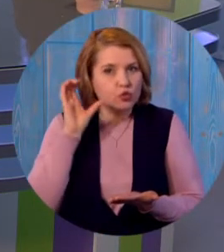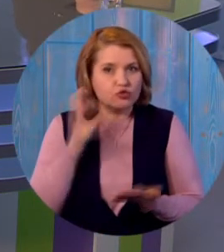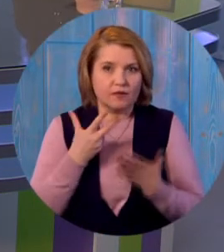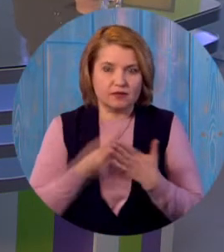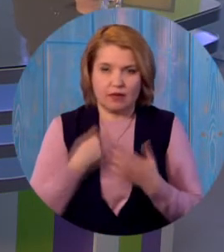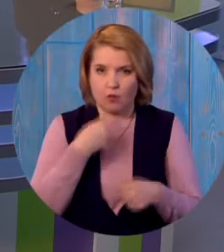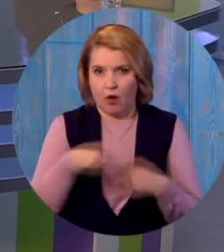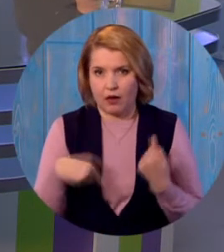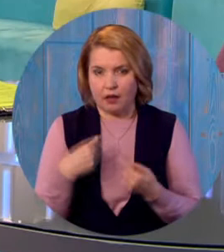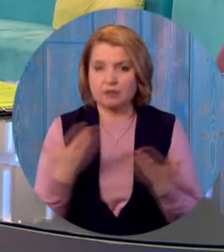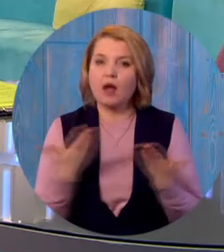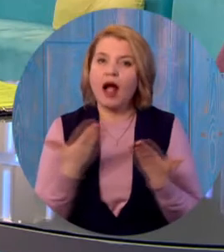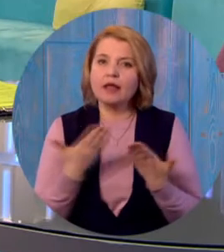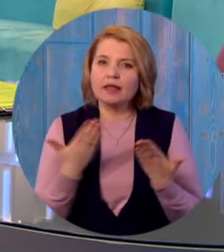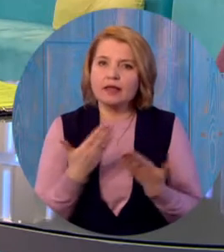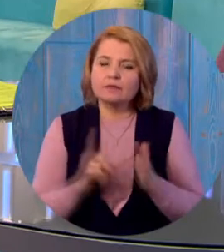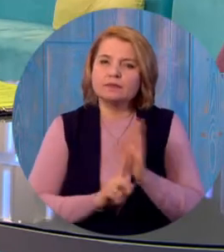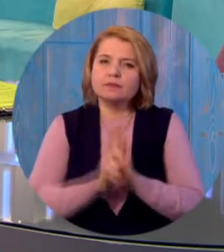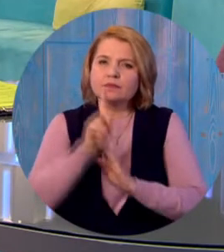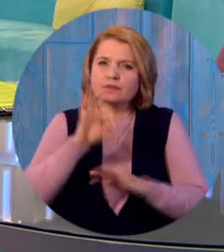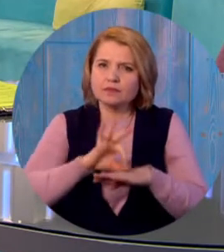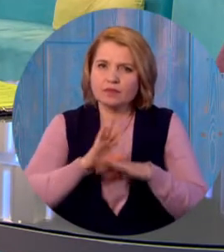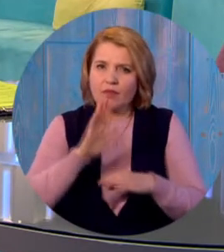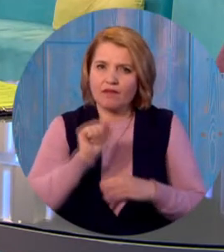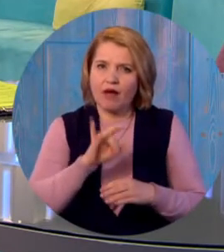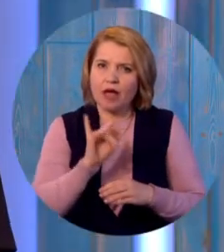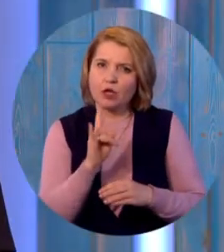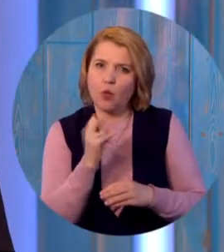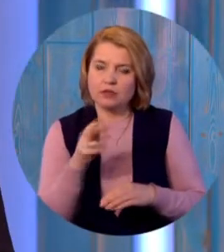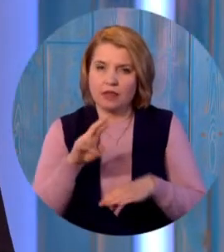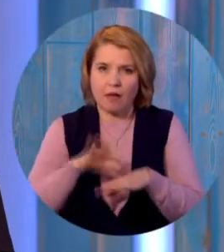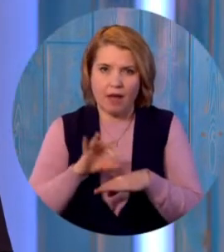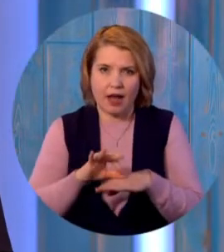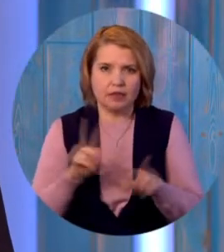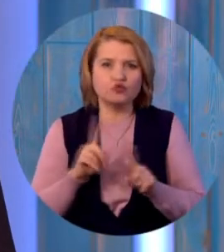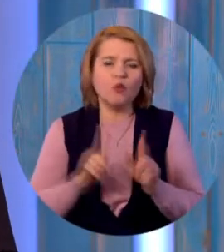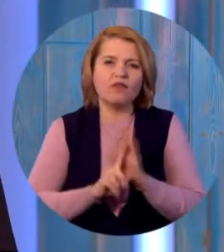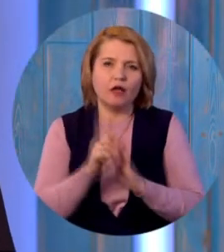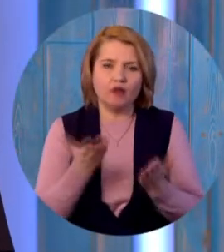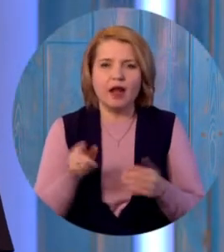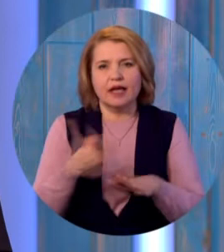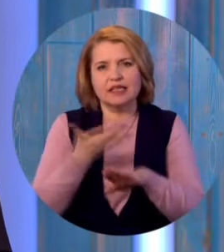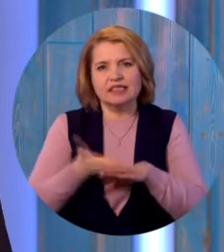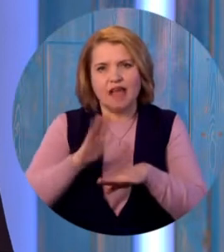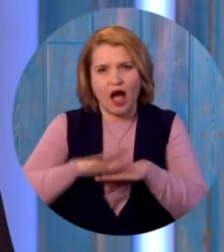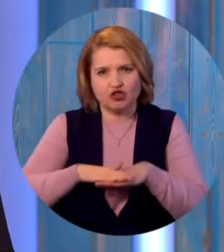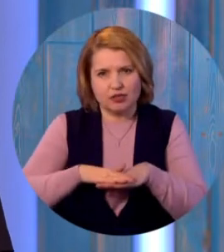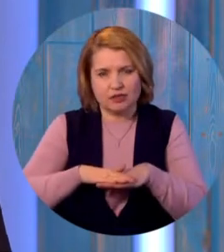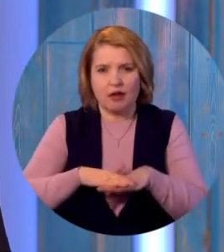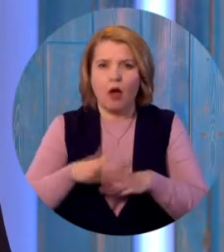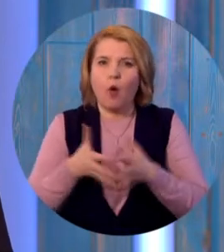варикозной болезни, какие первые звоночки могут... Первые звоночки, ну, опять же, это вот тяжесть в ногах, да.